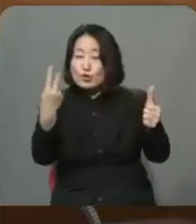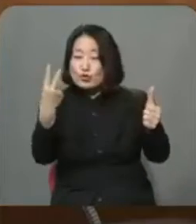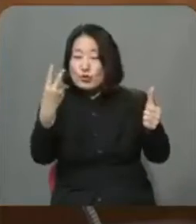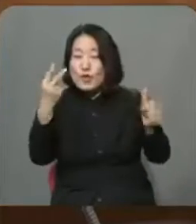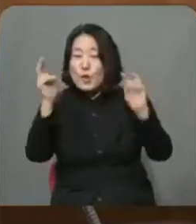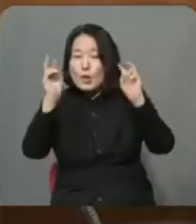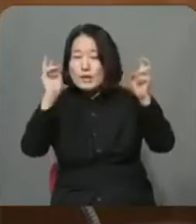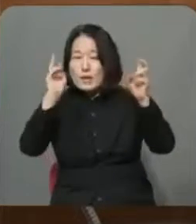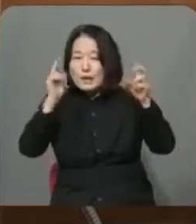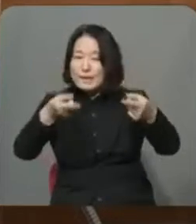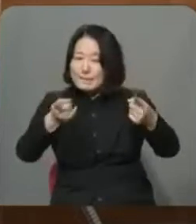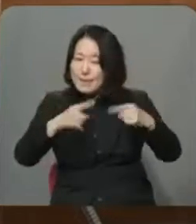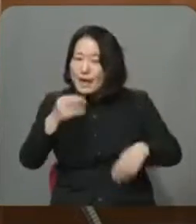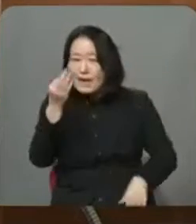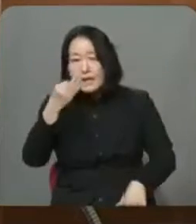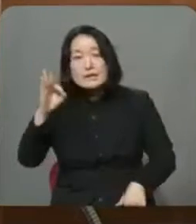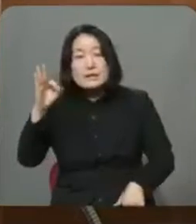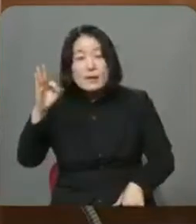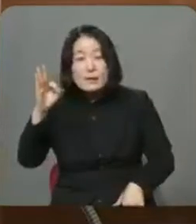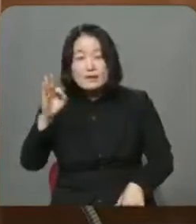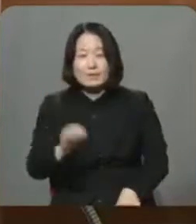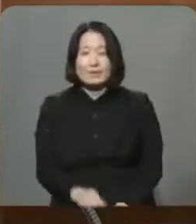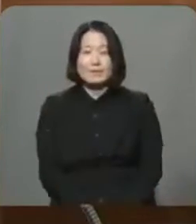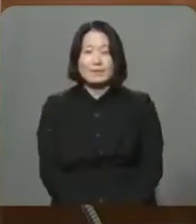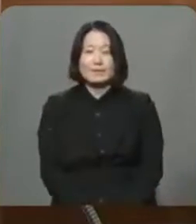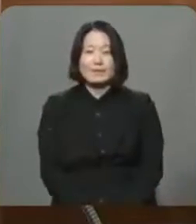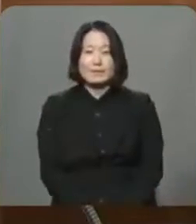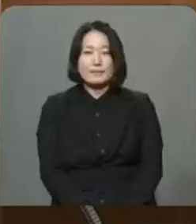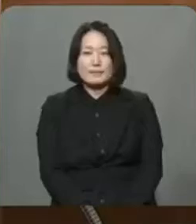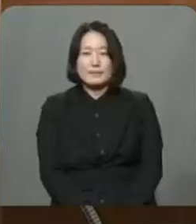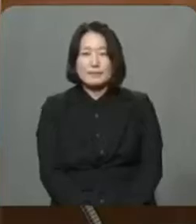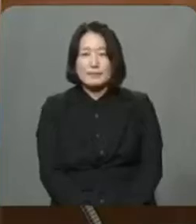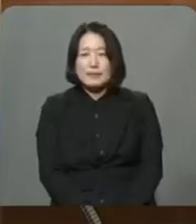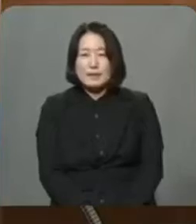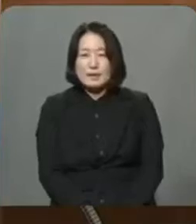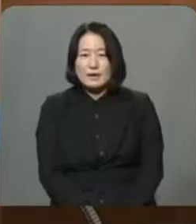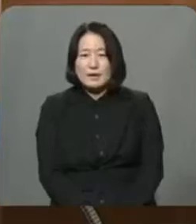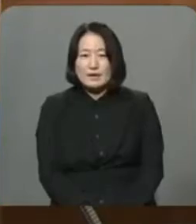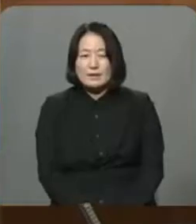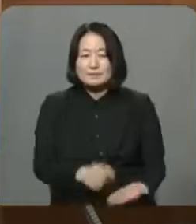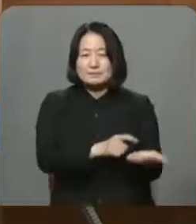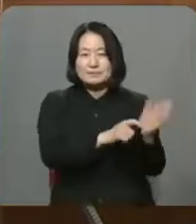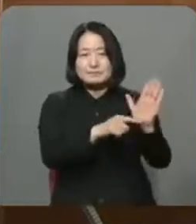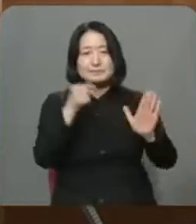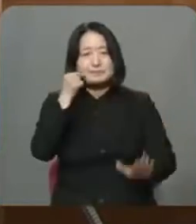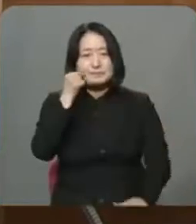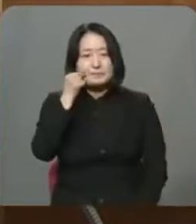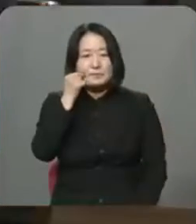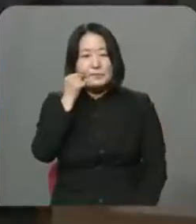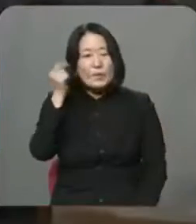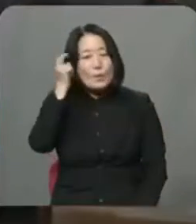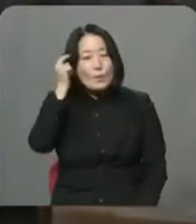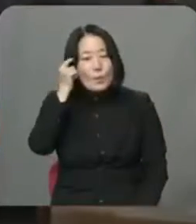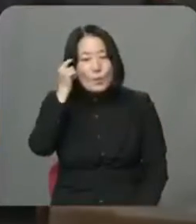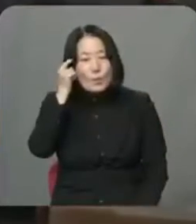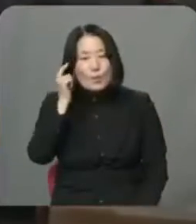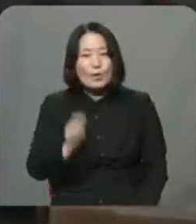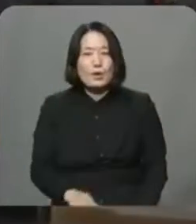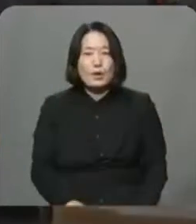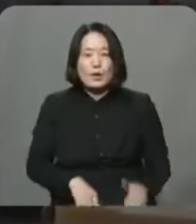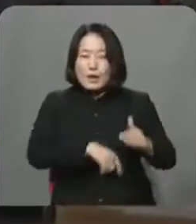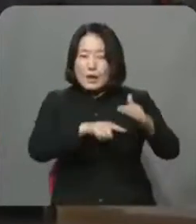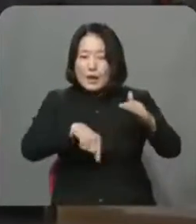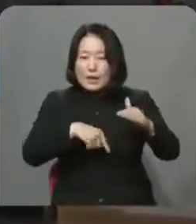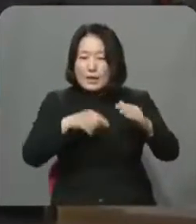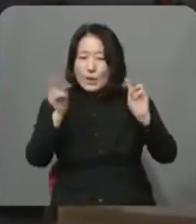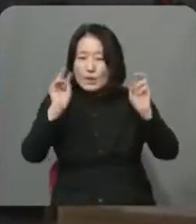회사가 참패했다는 건 이제 인정하시죠? 한다 안 한다 그것만 얘기하세요. 밝힐 수 없습니다. 아, 밝힐 수 없다. 내부권이나 임원을 저희가